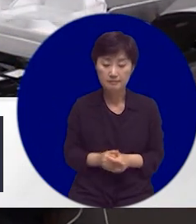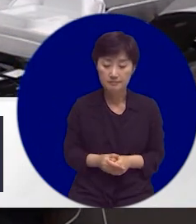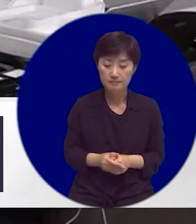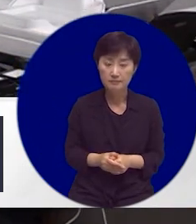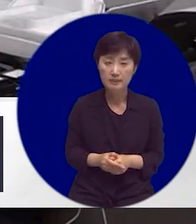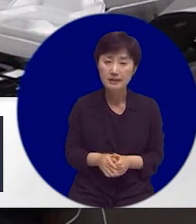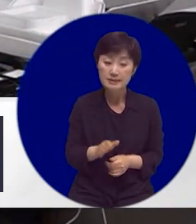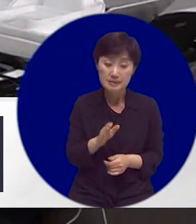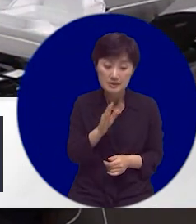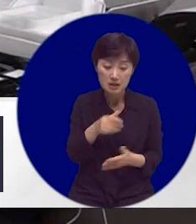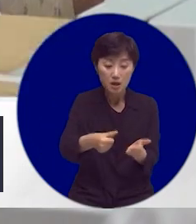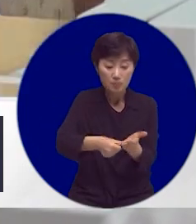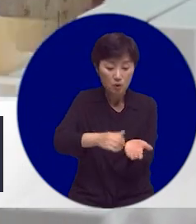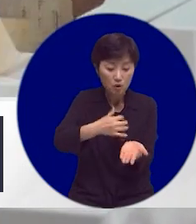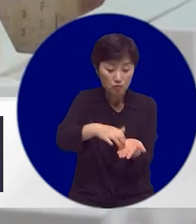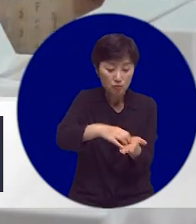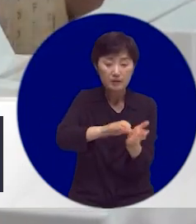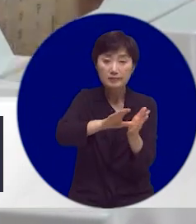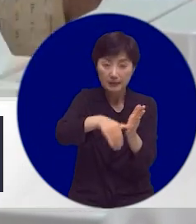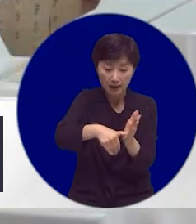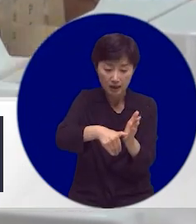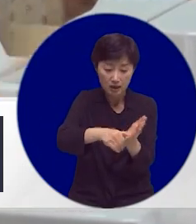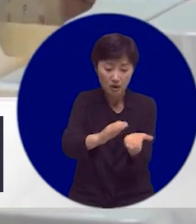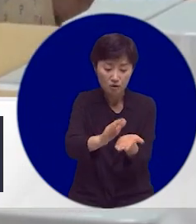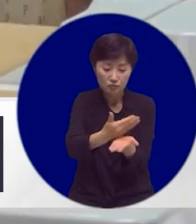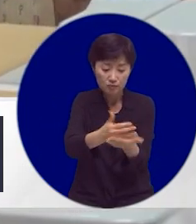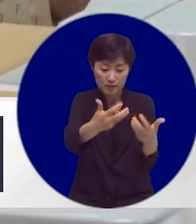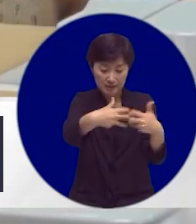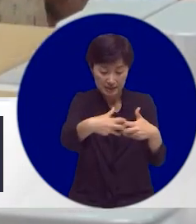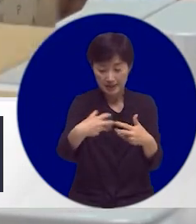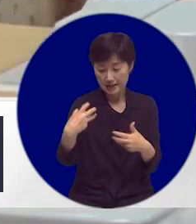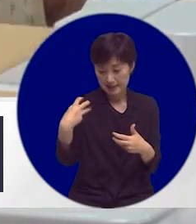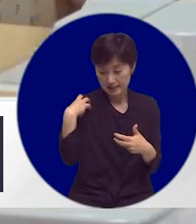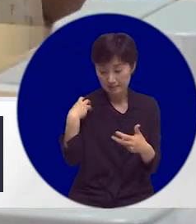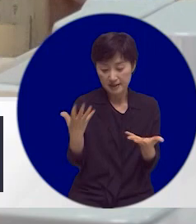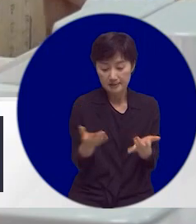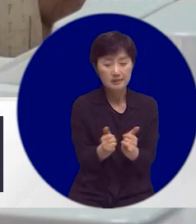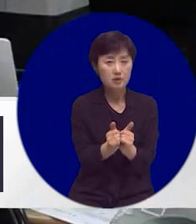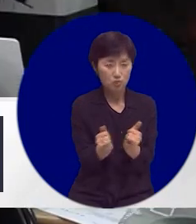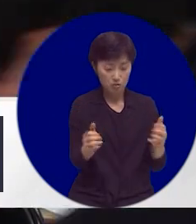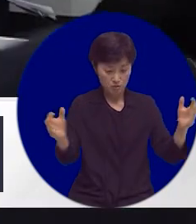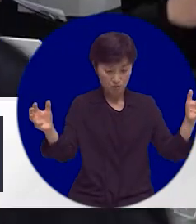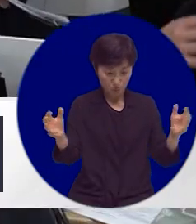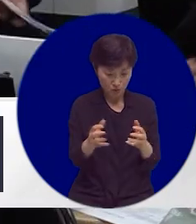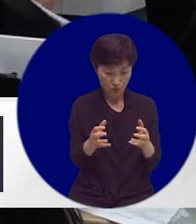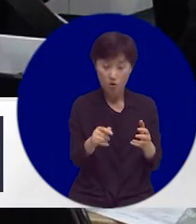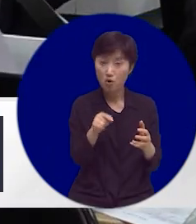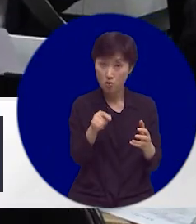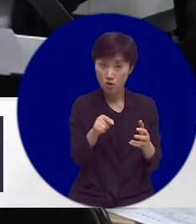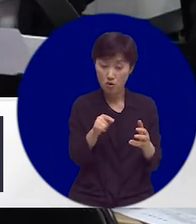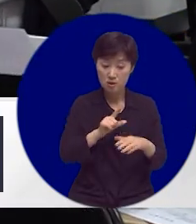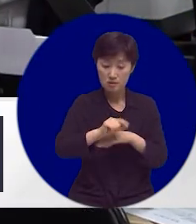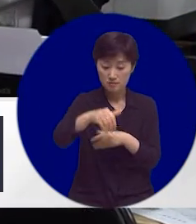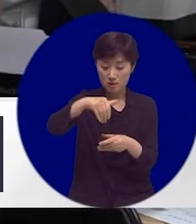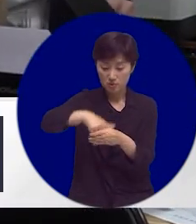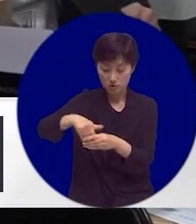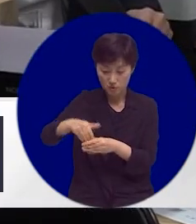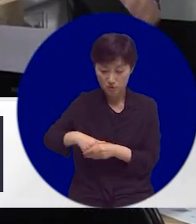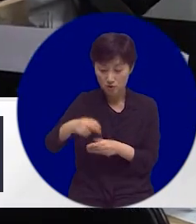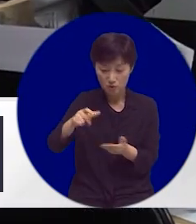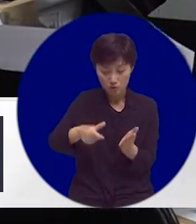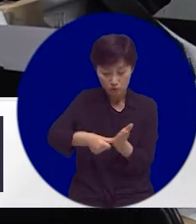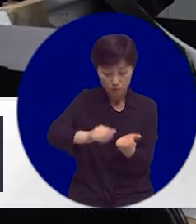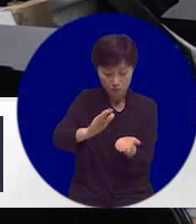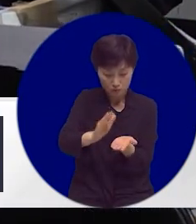선거관리위원회가 실제 개표 시 투표지 분류기 운영을 담당하고 있는 직원들을 대상으로 제8회 전국동시지방선거